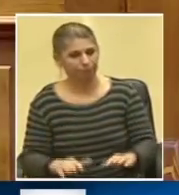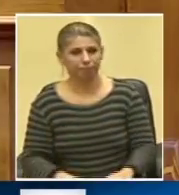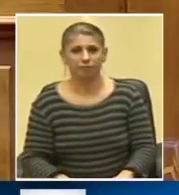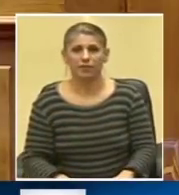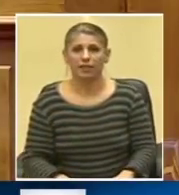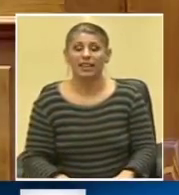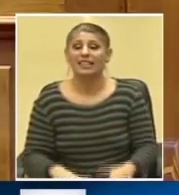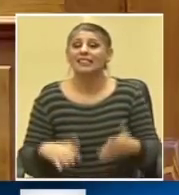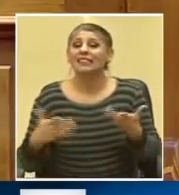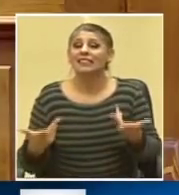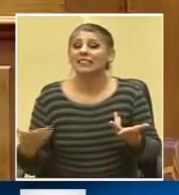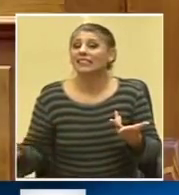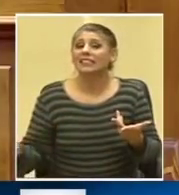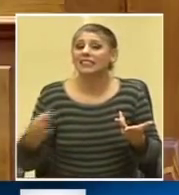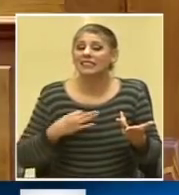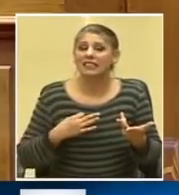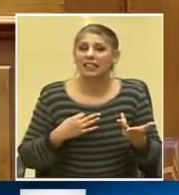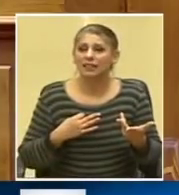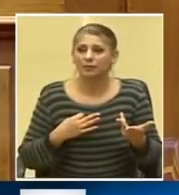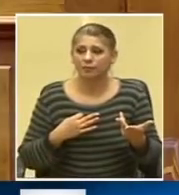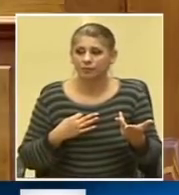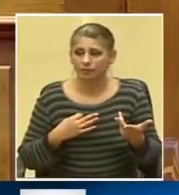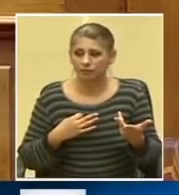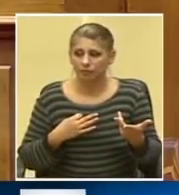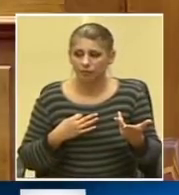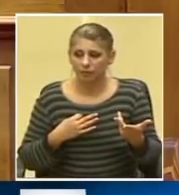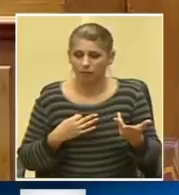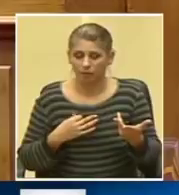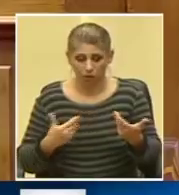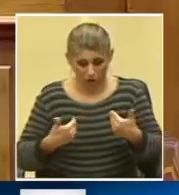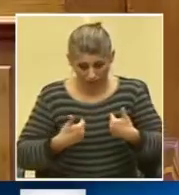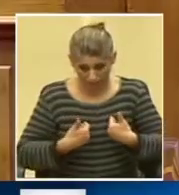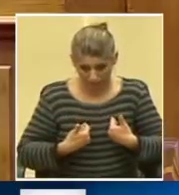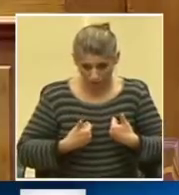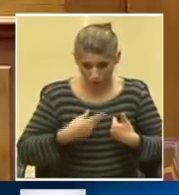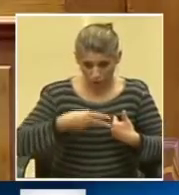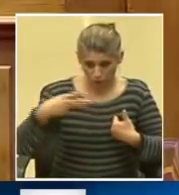Τι λένε? Λένε ότι έρχεστε στη δικιά μας πολιτική. Σας τα λέγαμε.